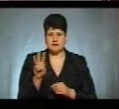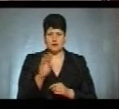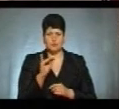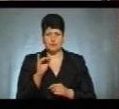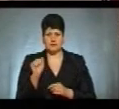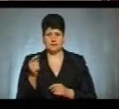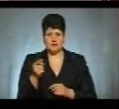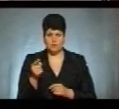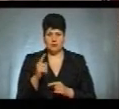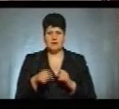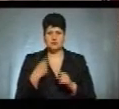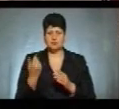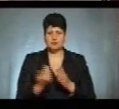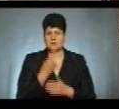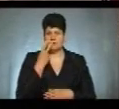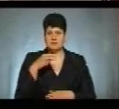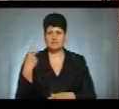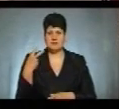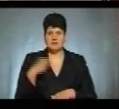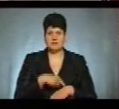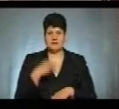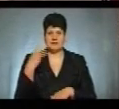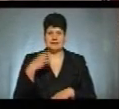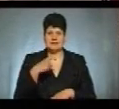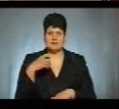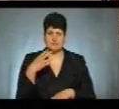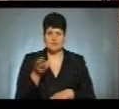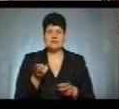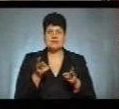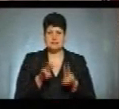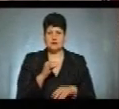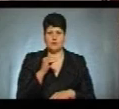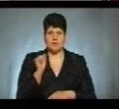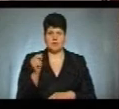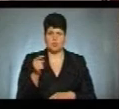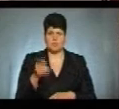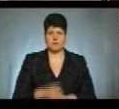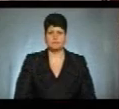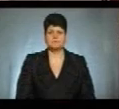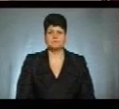наступний випуск новин дивіться вже о 20:30. Залишайтеся з UA Тернопіль.